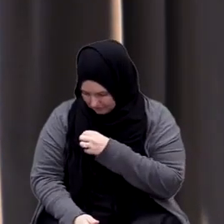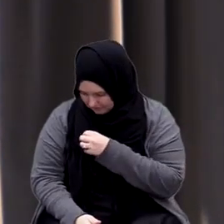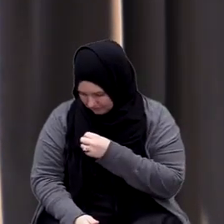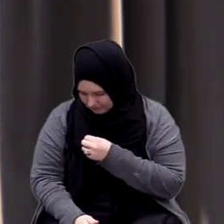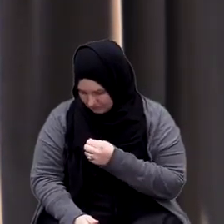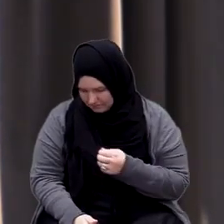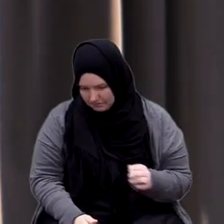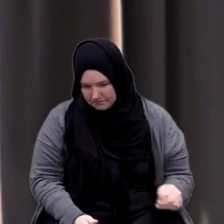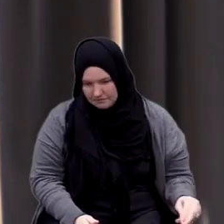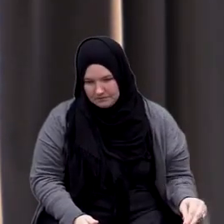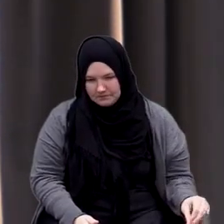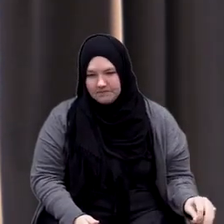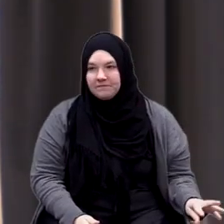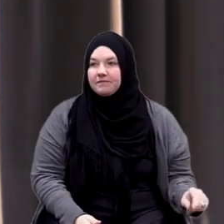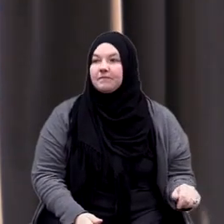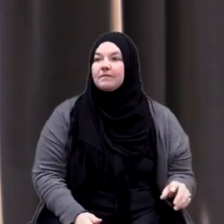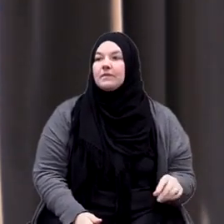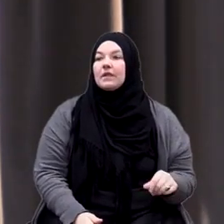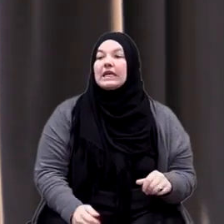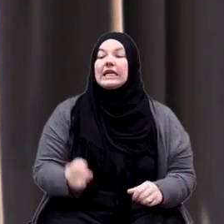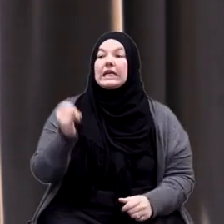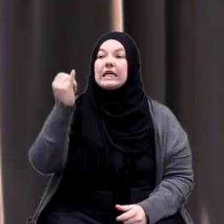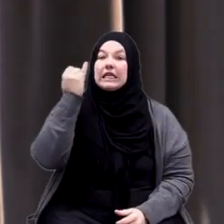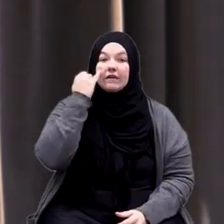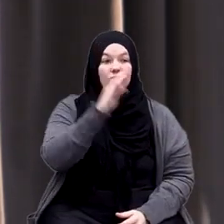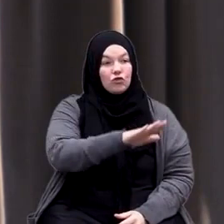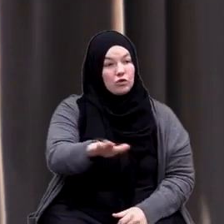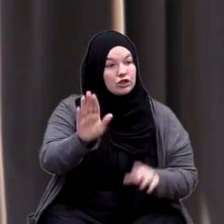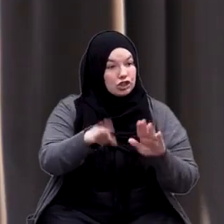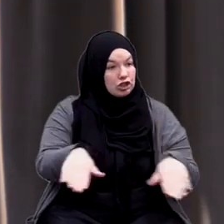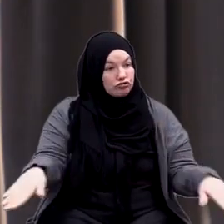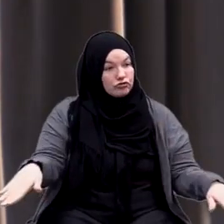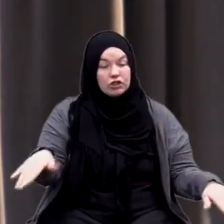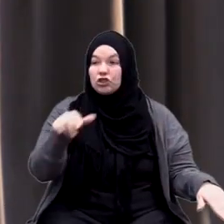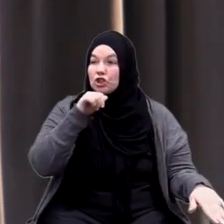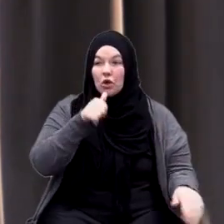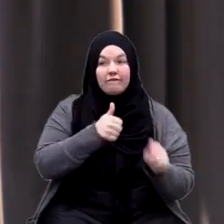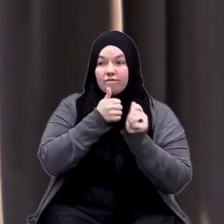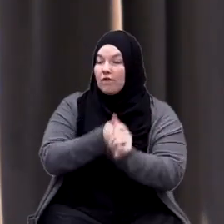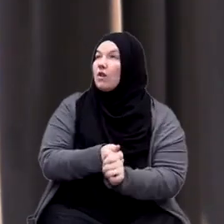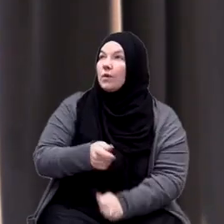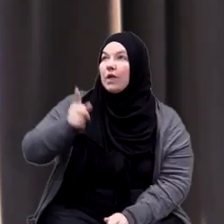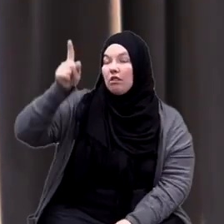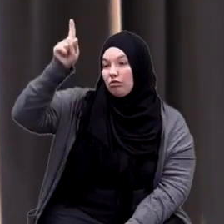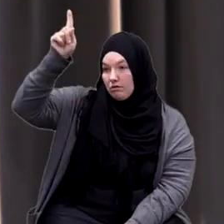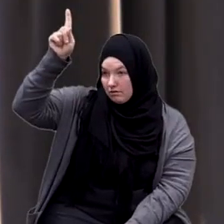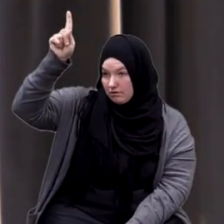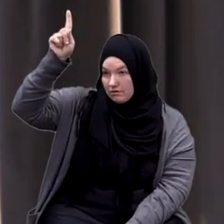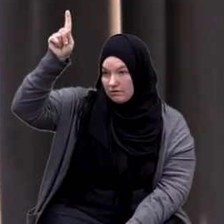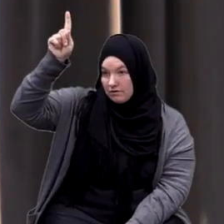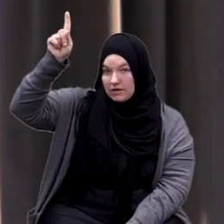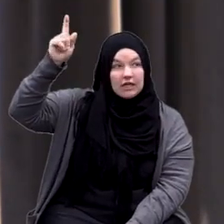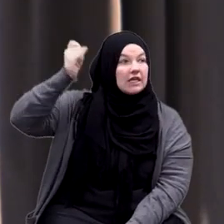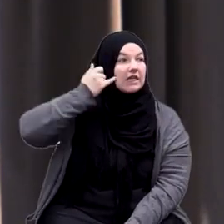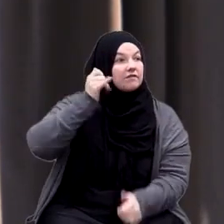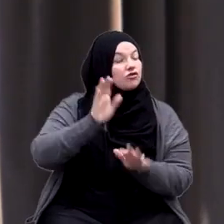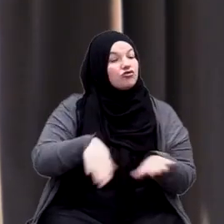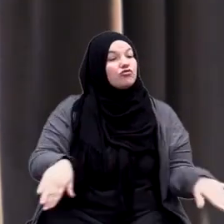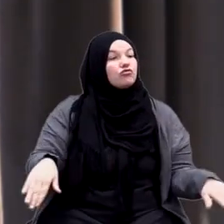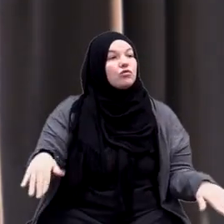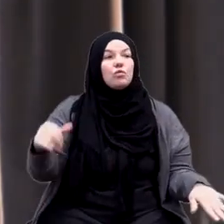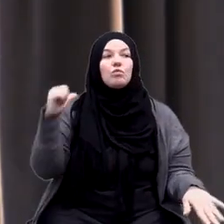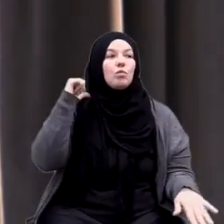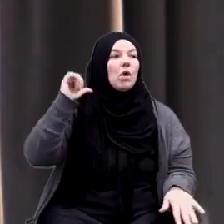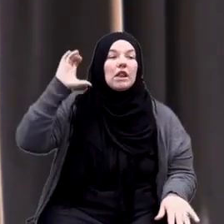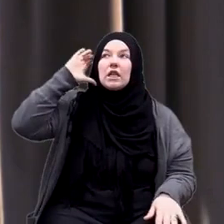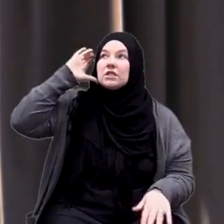جَمِيعًا. After all, if your children are not obedient to Allah, if they are not submissive